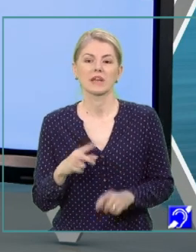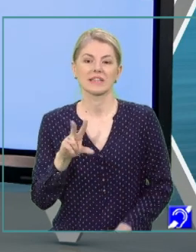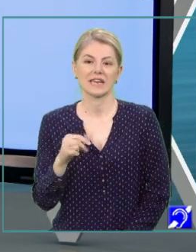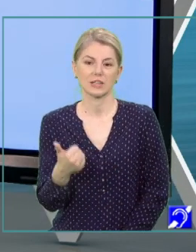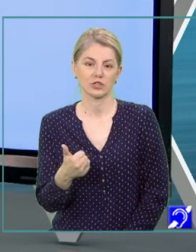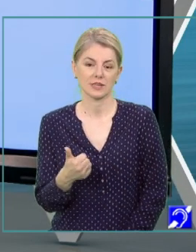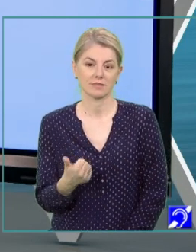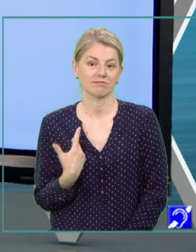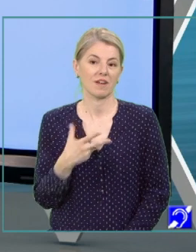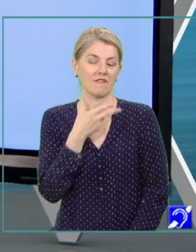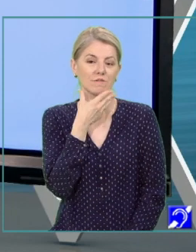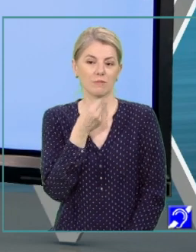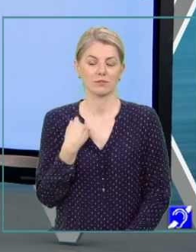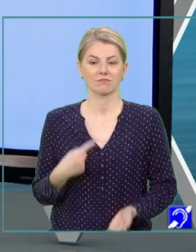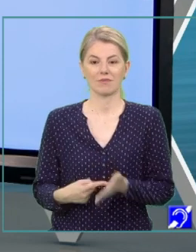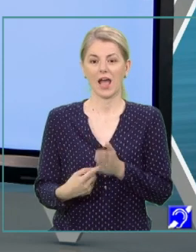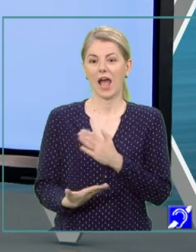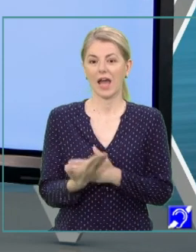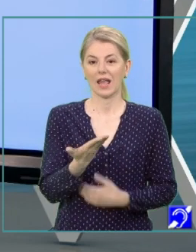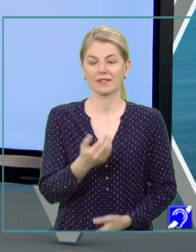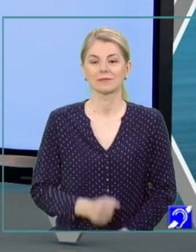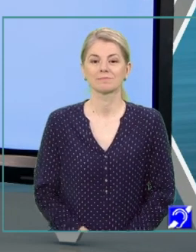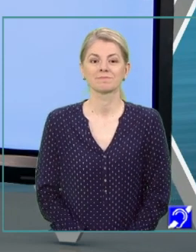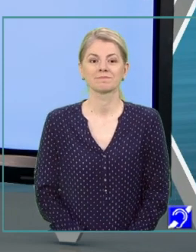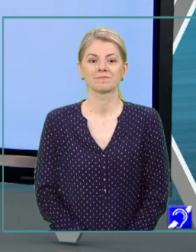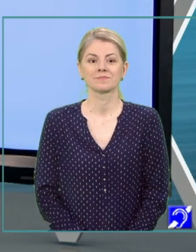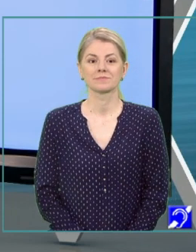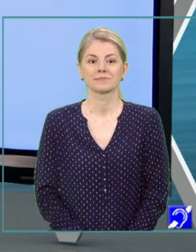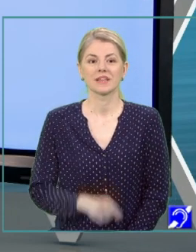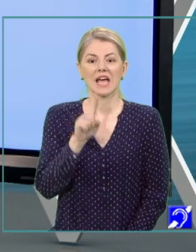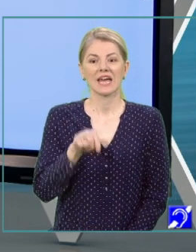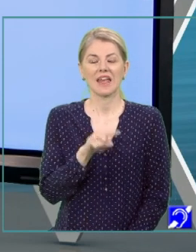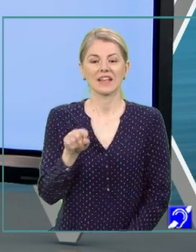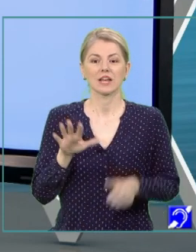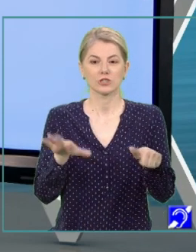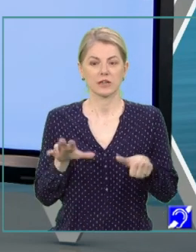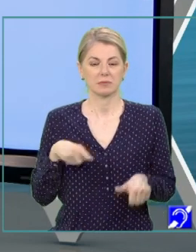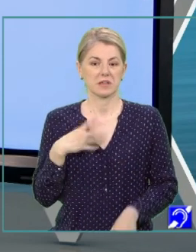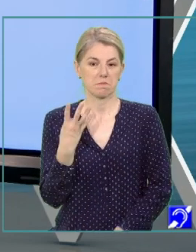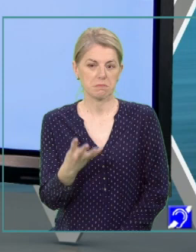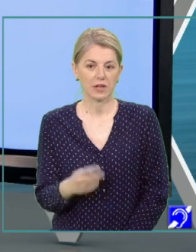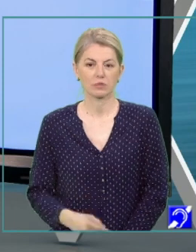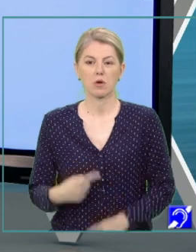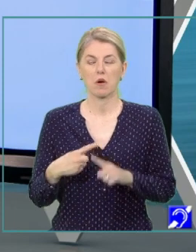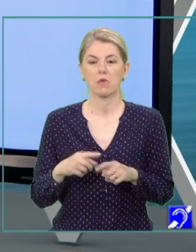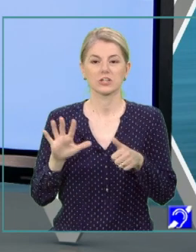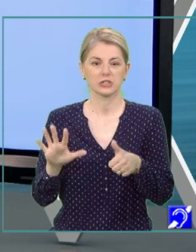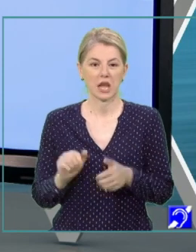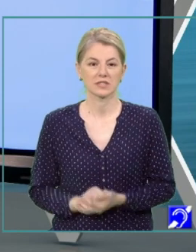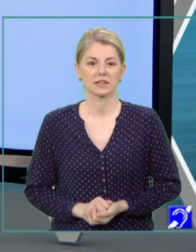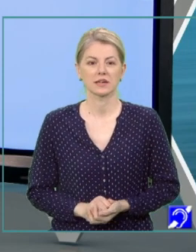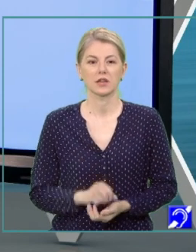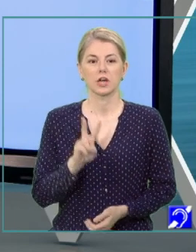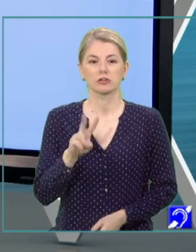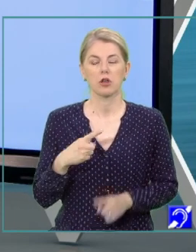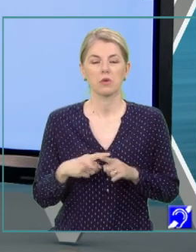36. Iată ce frumos scoatem acum radicalii, dragii mei. Păi radical din 16 este 4 ori 6,